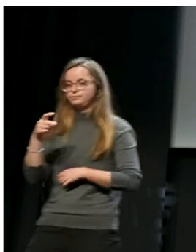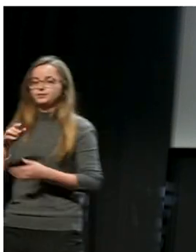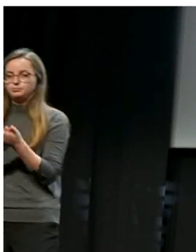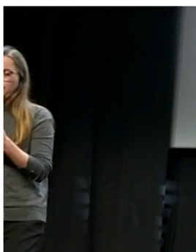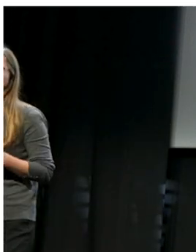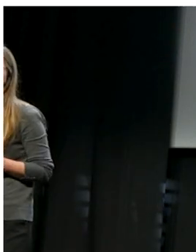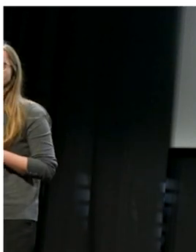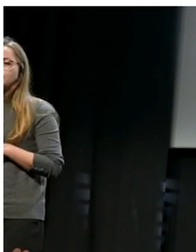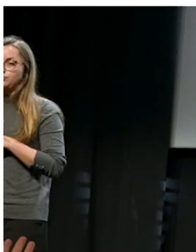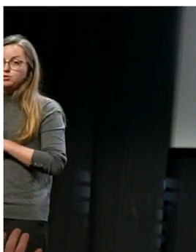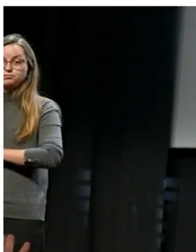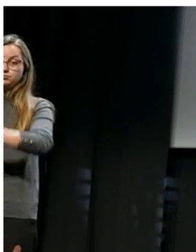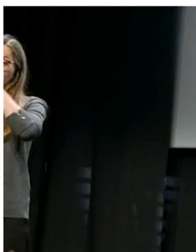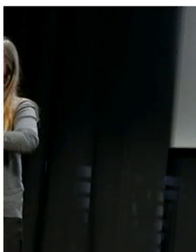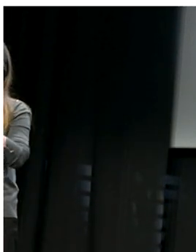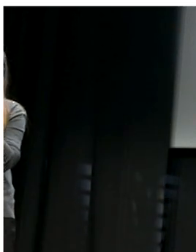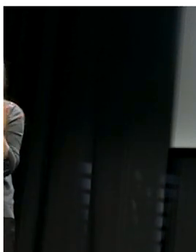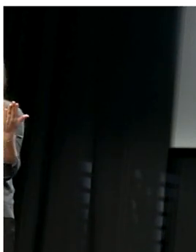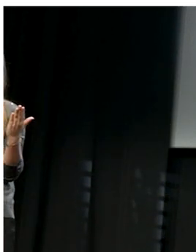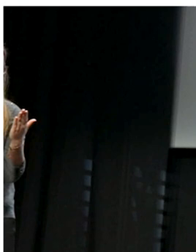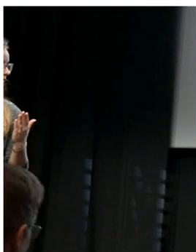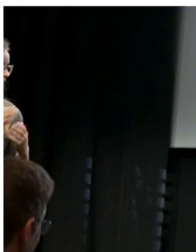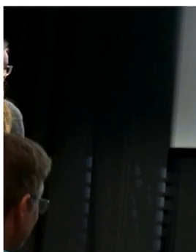sûr. Petites secondes. C'est bon.